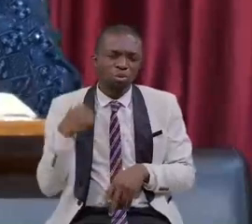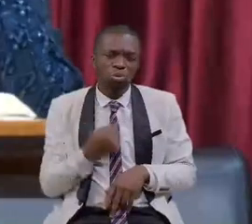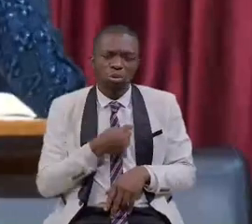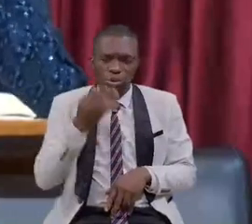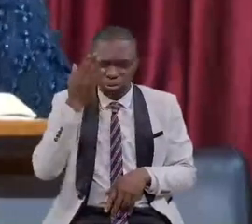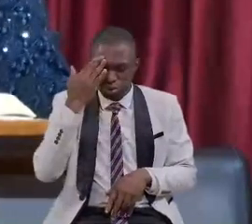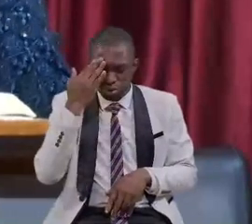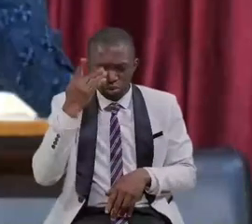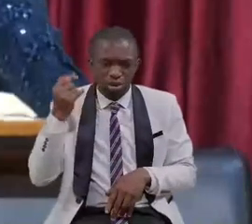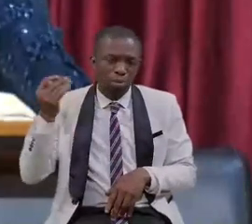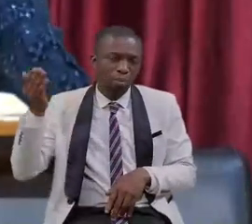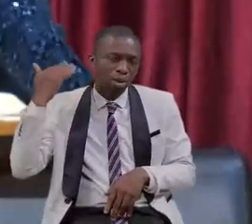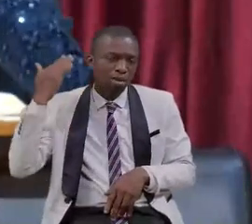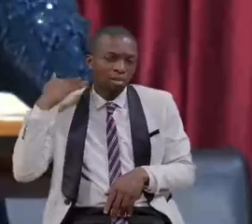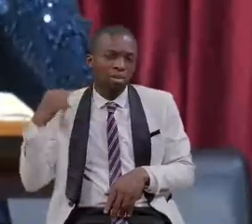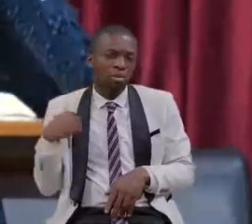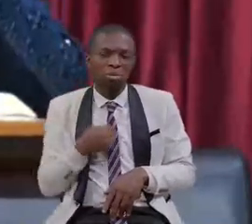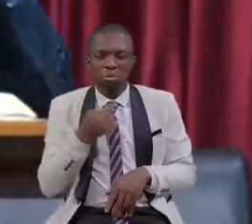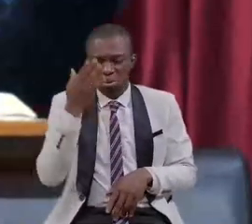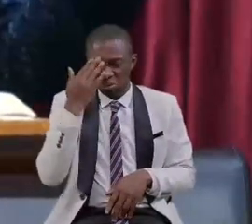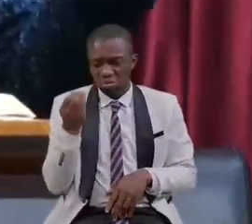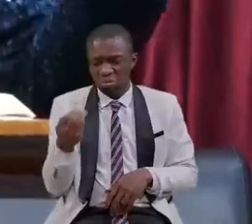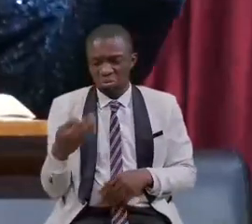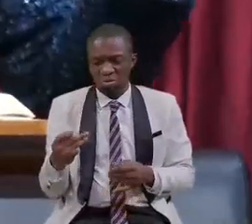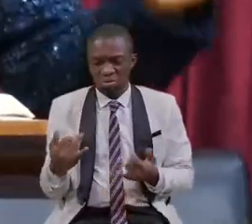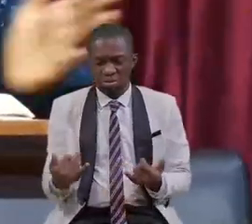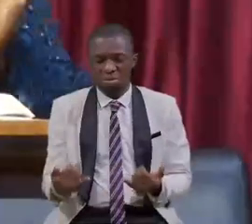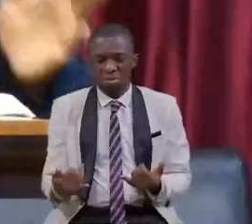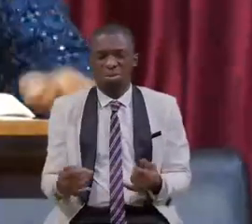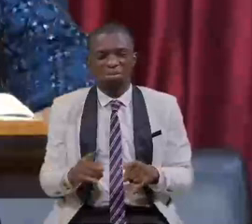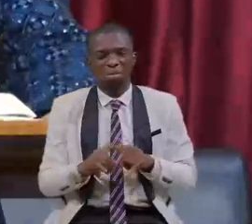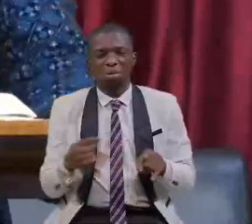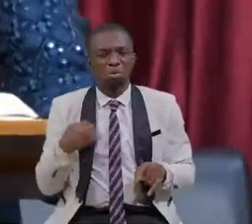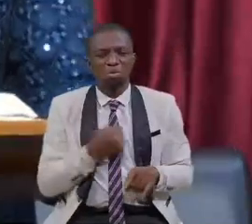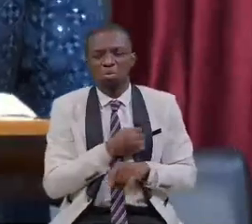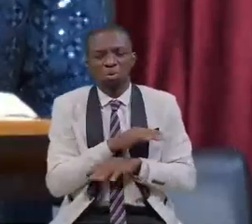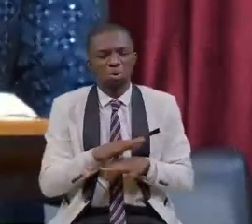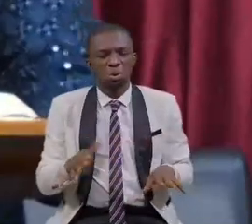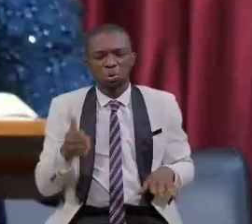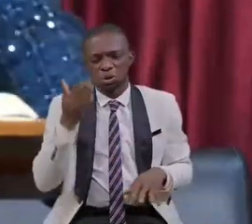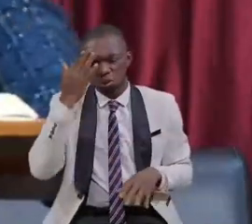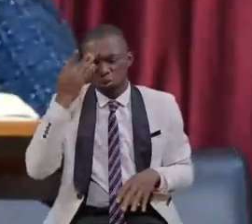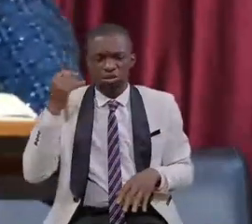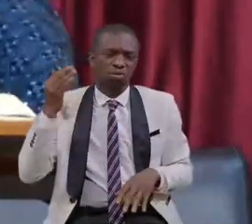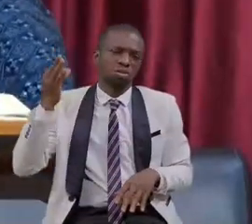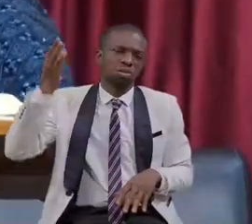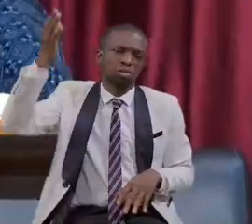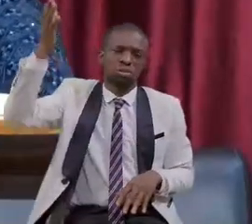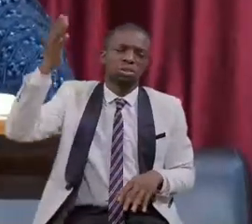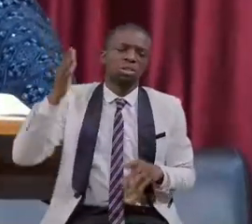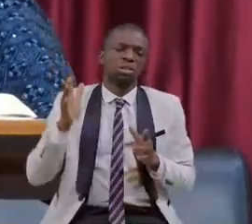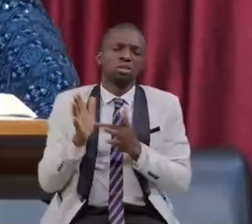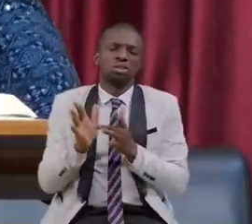nous ne connaissons rien du futur. Ainsi, ne nous induis pas en tentation.